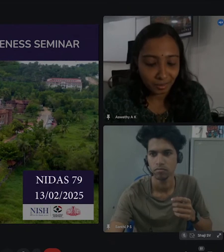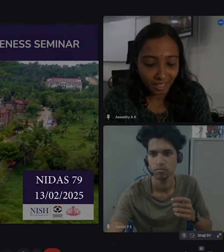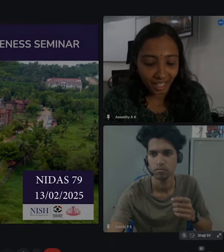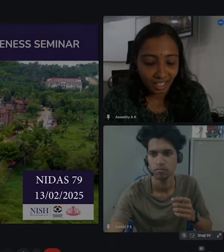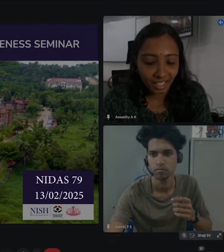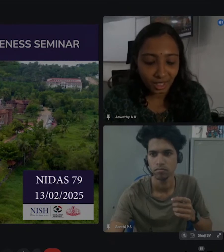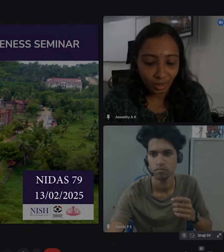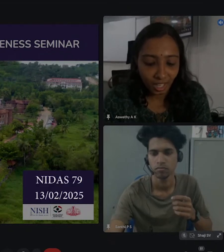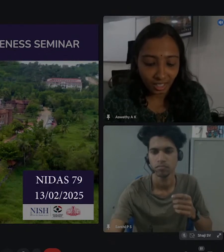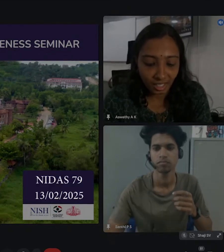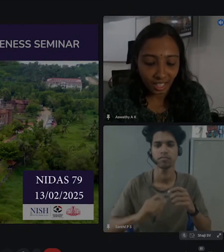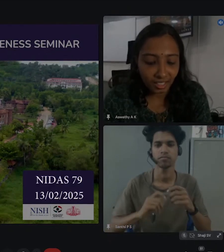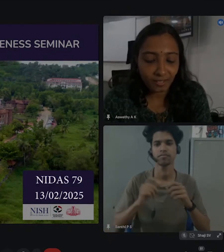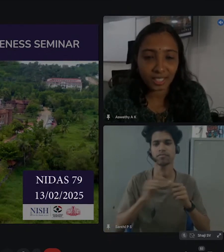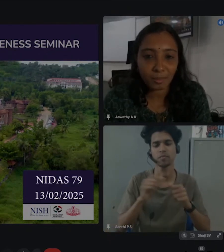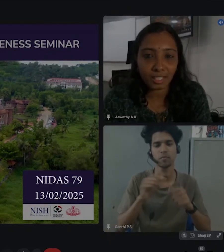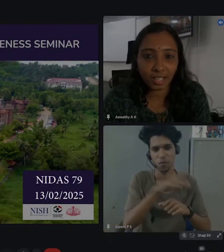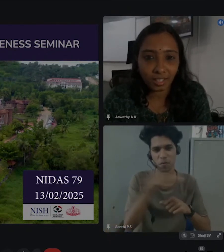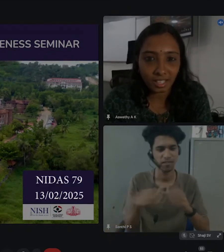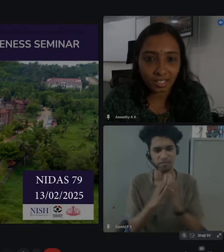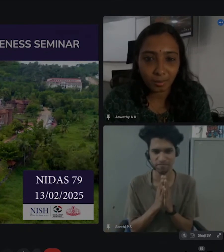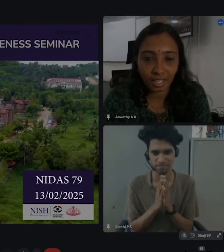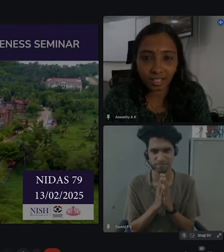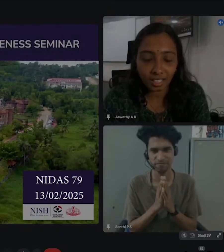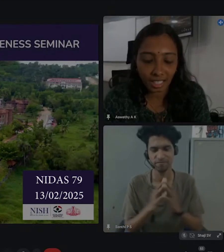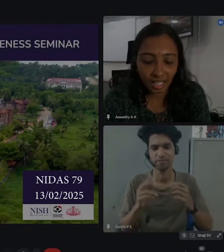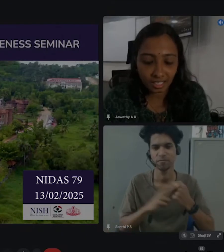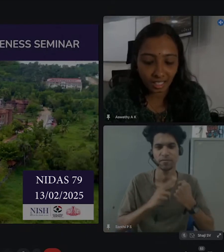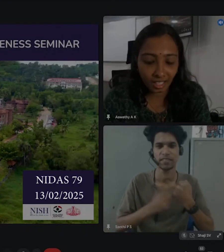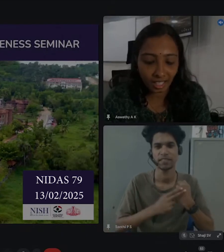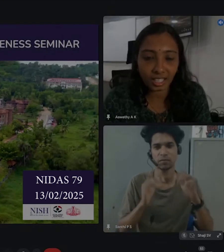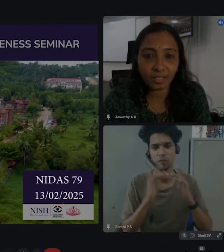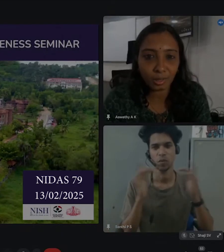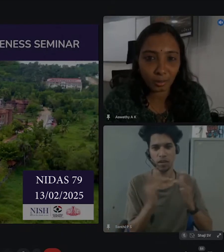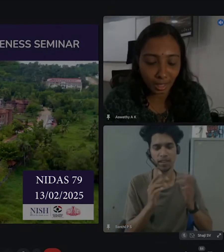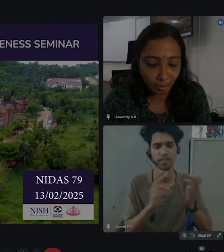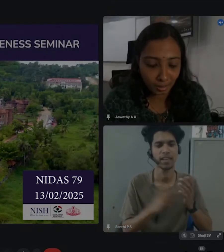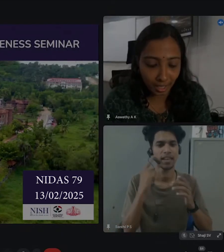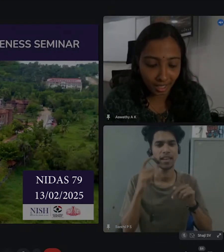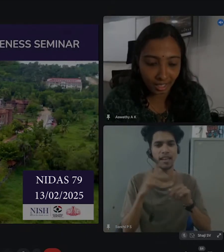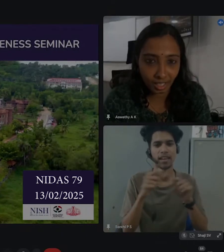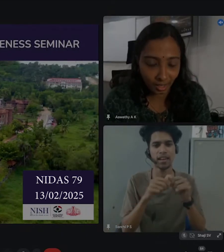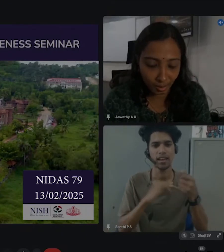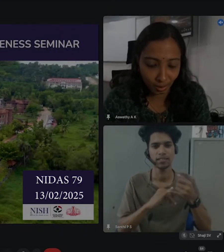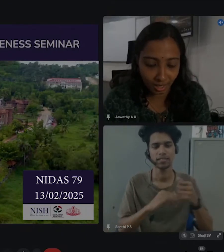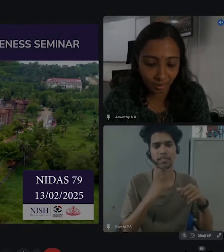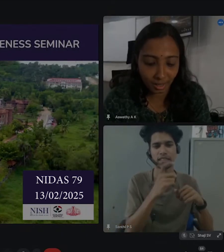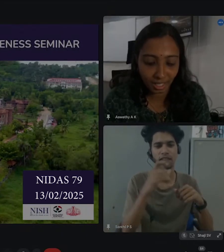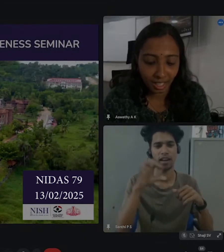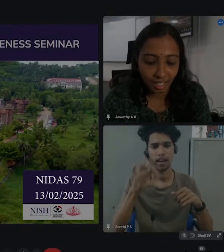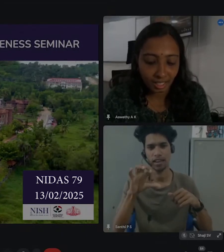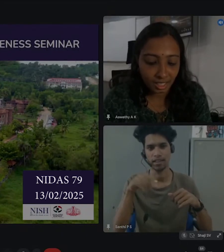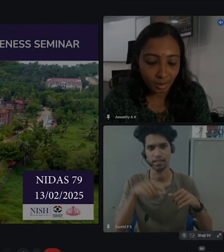നമസ്കാരം. നിഷ് ഓൺലൈൻ ഇന്ററാക്റ്റീവ് ഡിസബിലിറ്റി അവയർനെസ് സെമിനാർ നിഡാസിന്റെ 79ാം പതിപ്പിലേക്ക് ഏവർക്കും